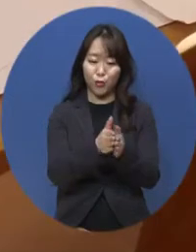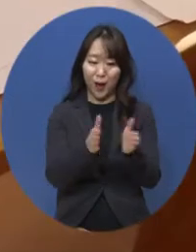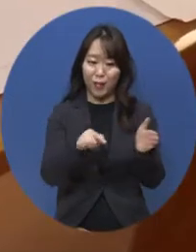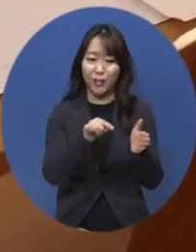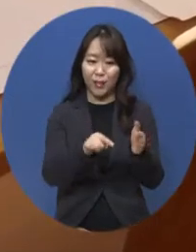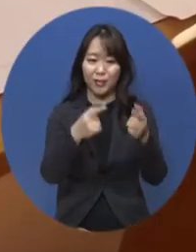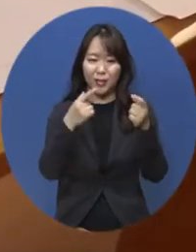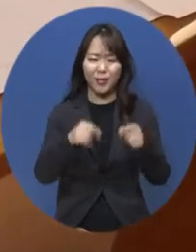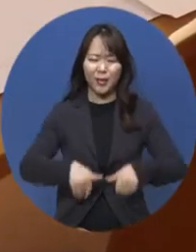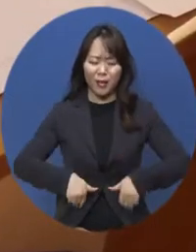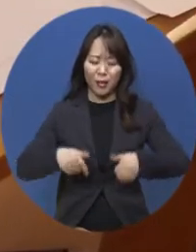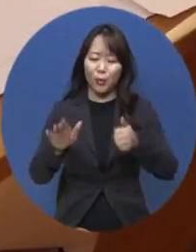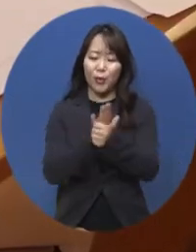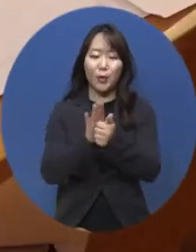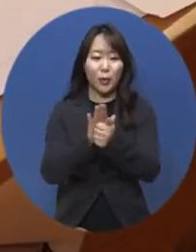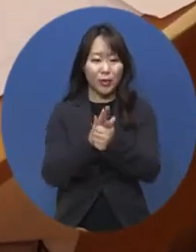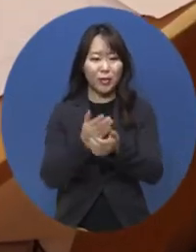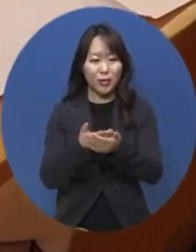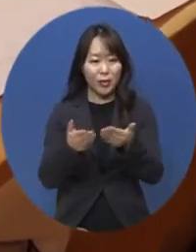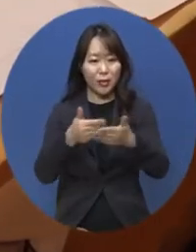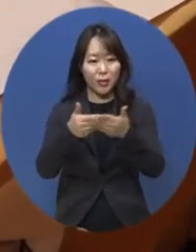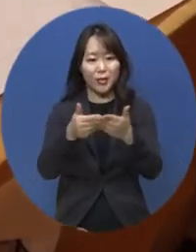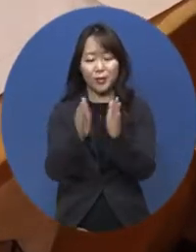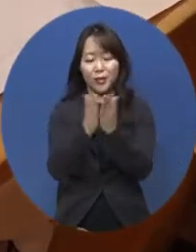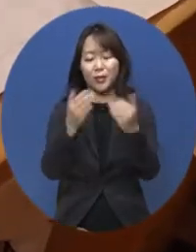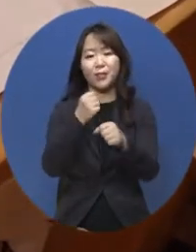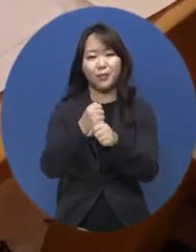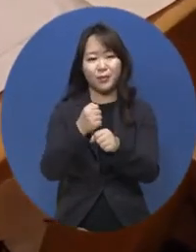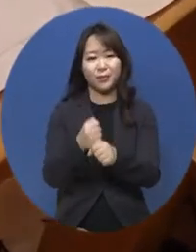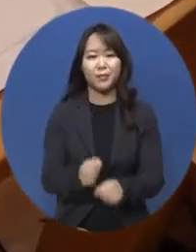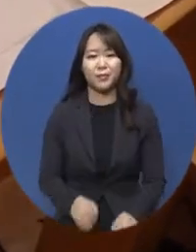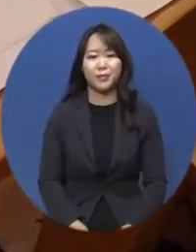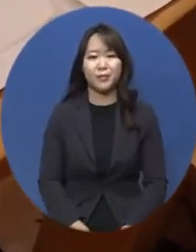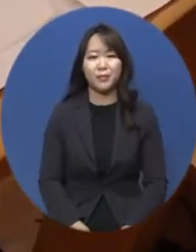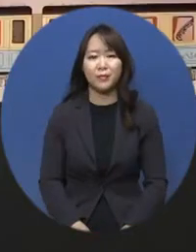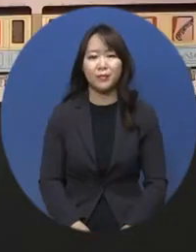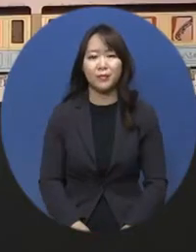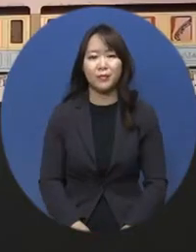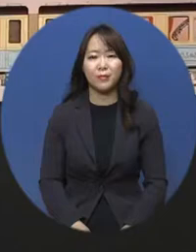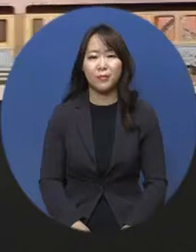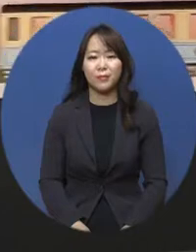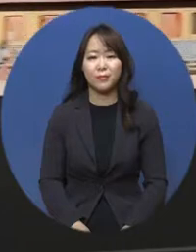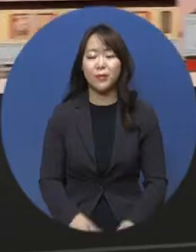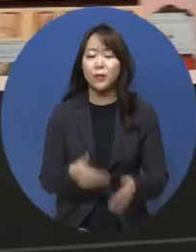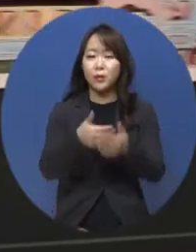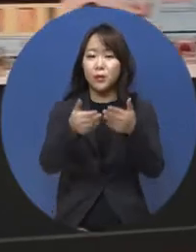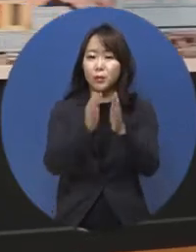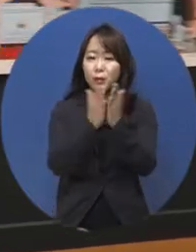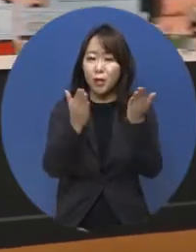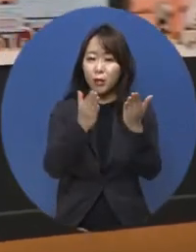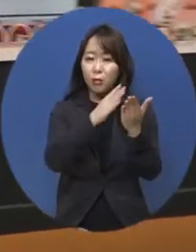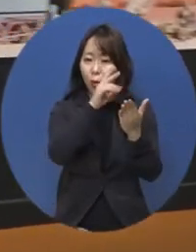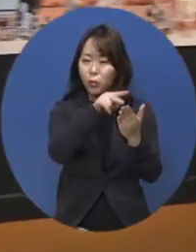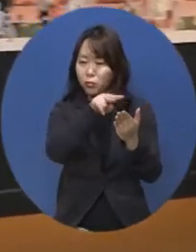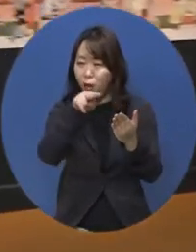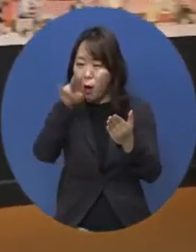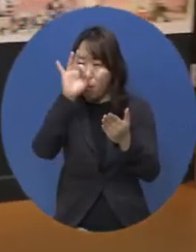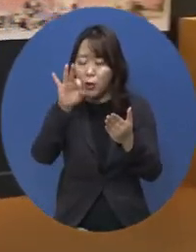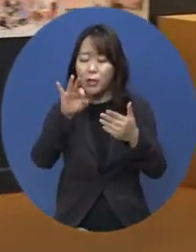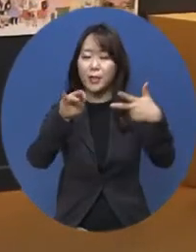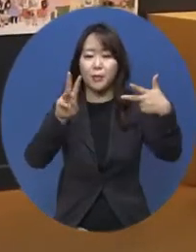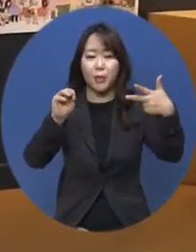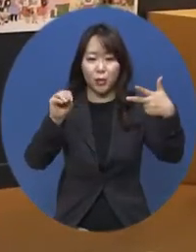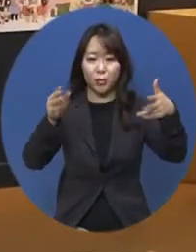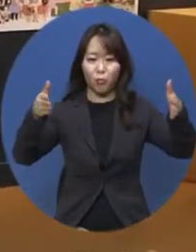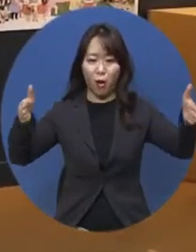등 따뜻한 위로를 전하는 그림책을 만들어 왔습니다. 그림책을 한눈에 볼 수 있는 7m